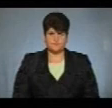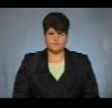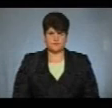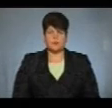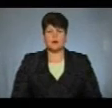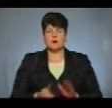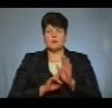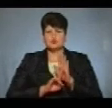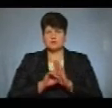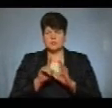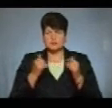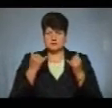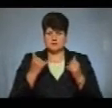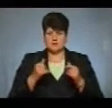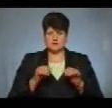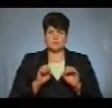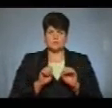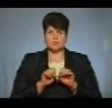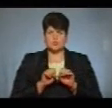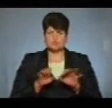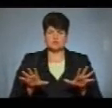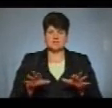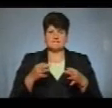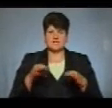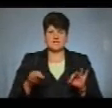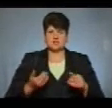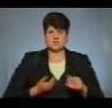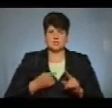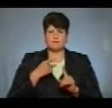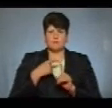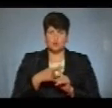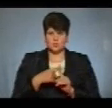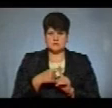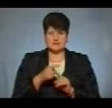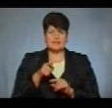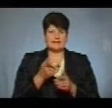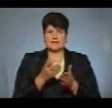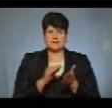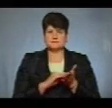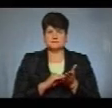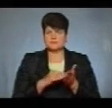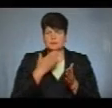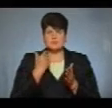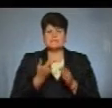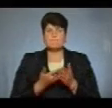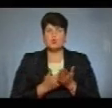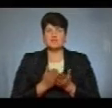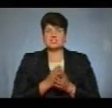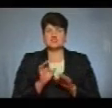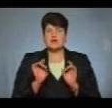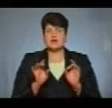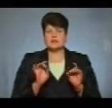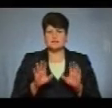Починається зараз розповсюдження, наприклад, газети «Вільне життя плюс», де не вказується, що це є політична реклама, хоча це